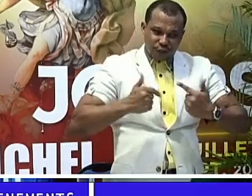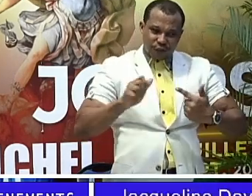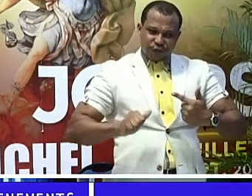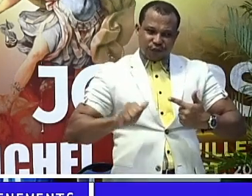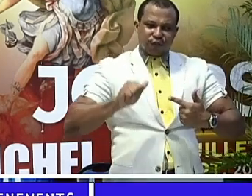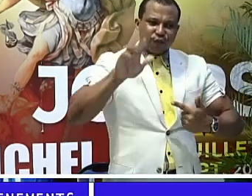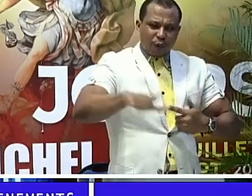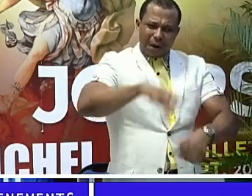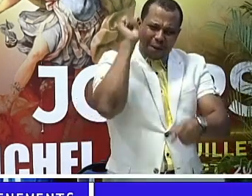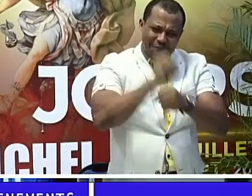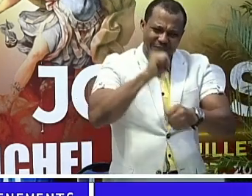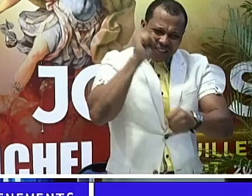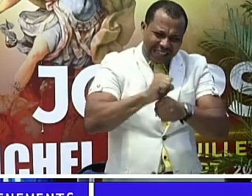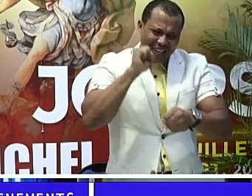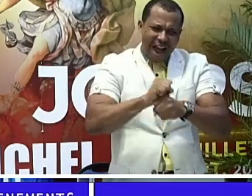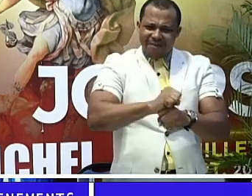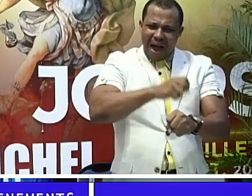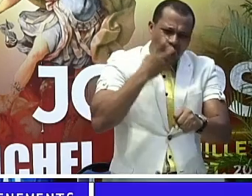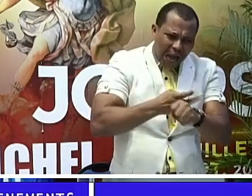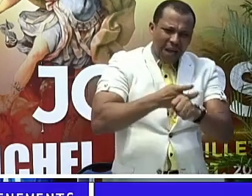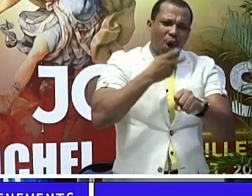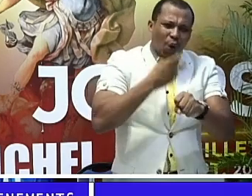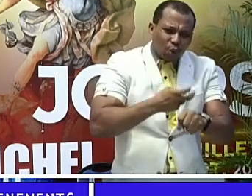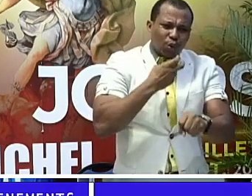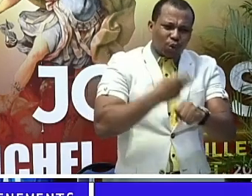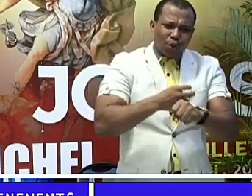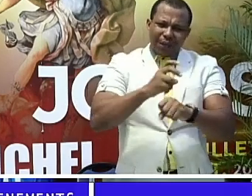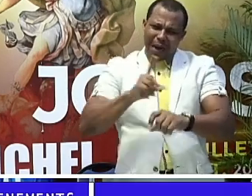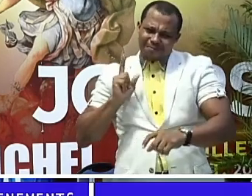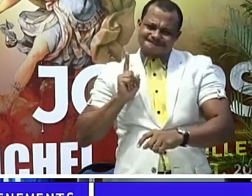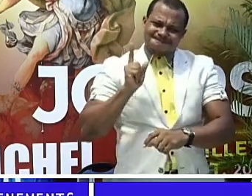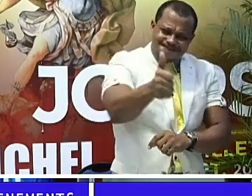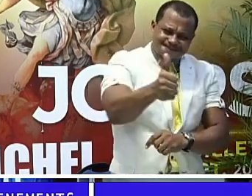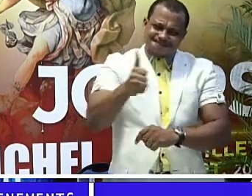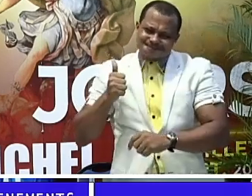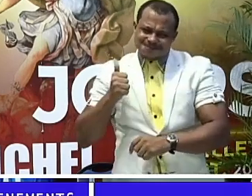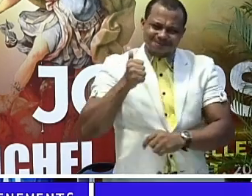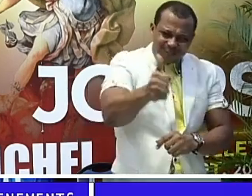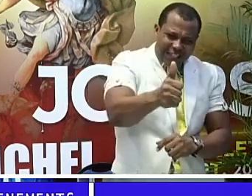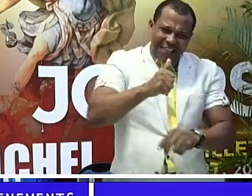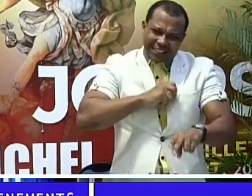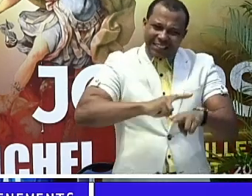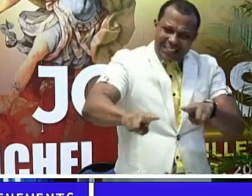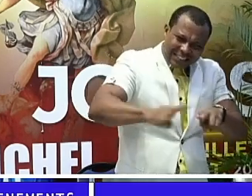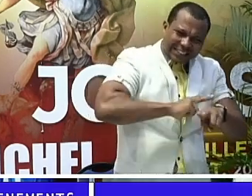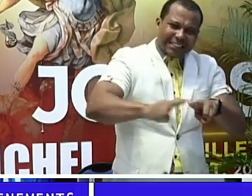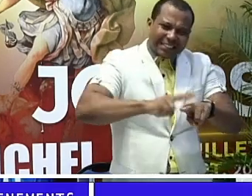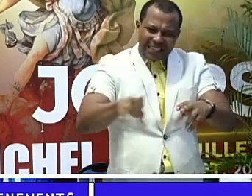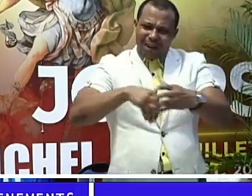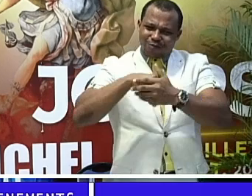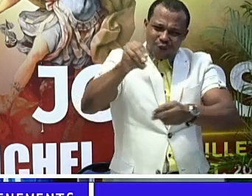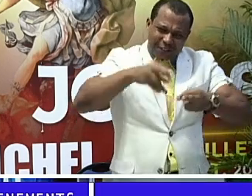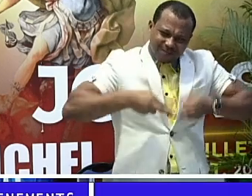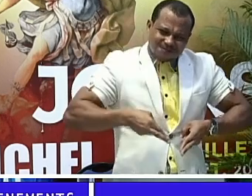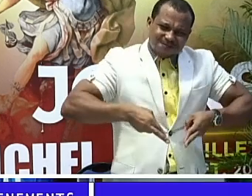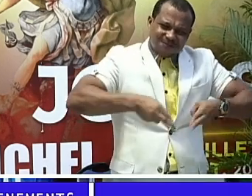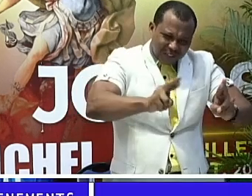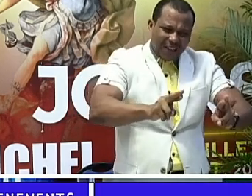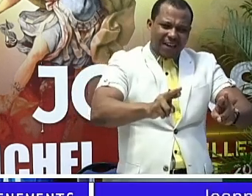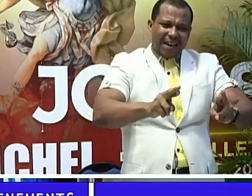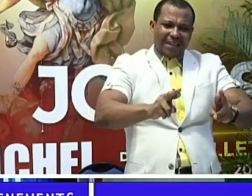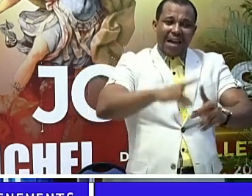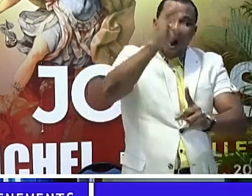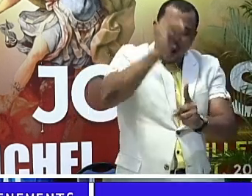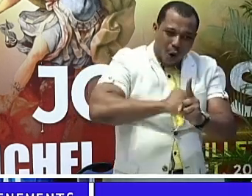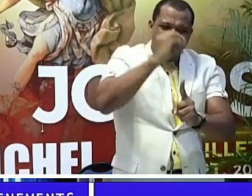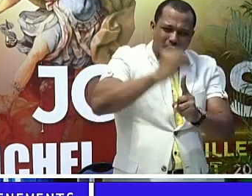ka travail dit cap monter descend apprend train a sorti dans la rue pour prendre octobre par